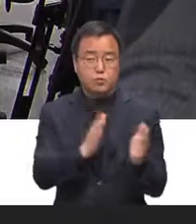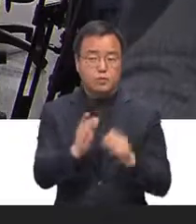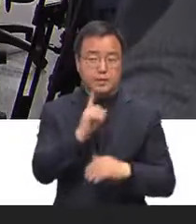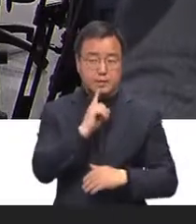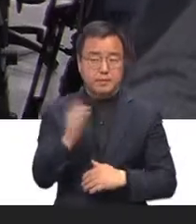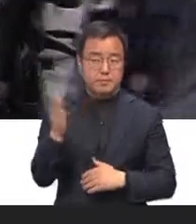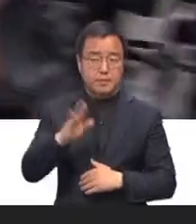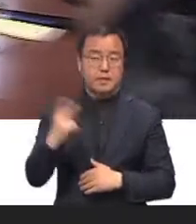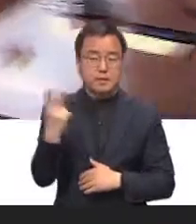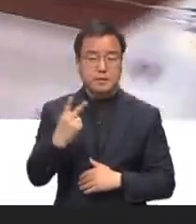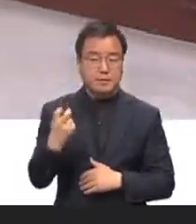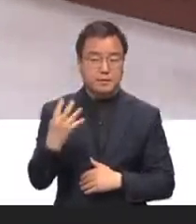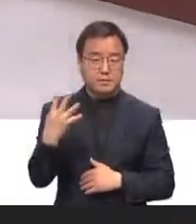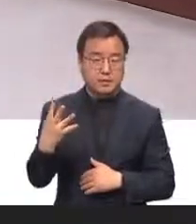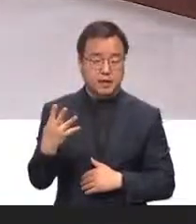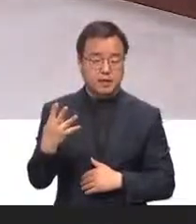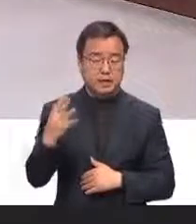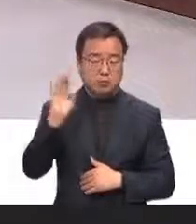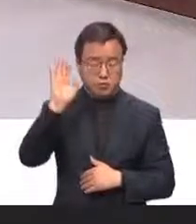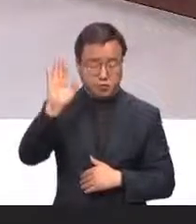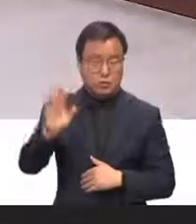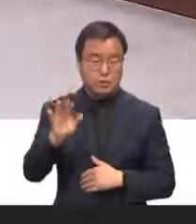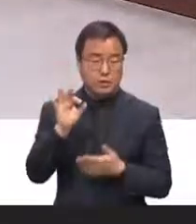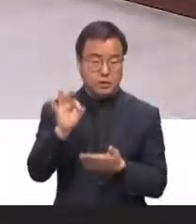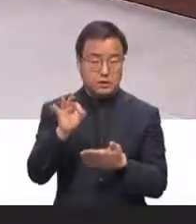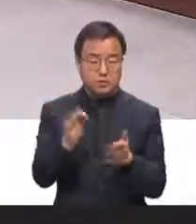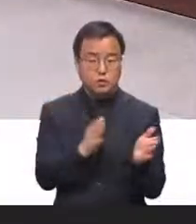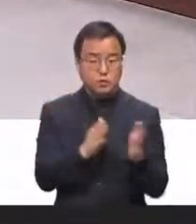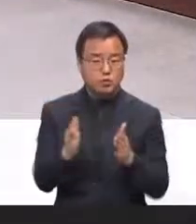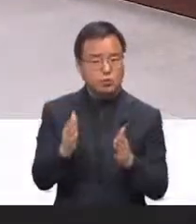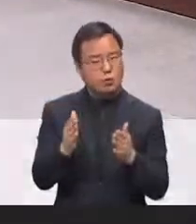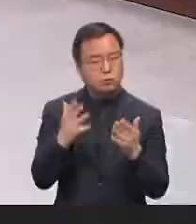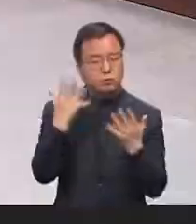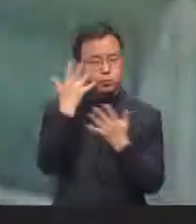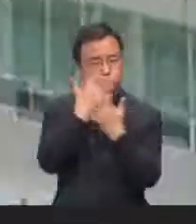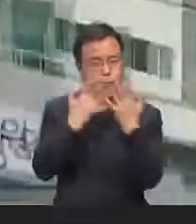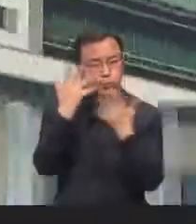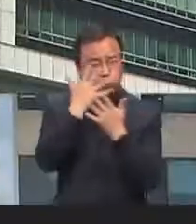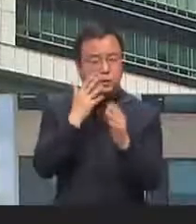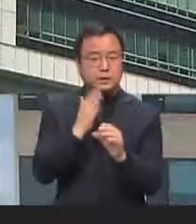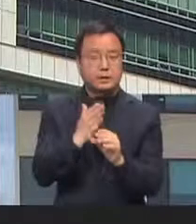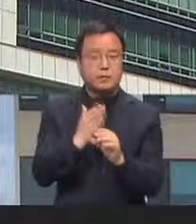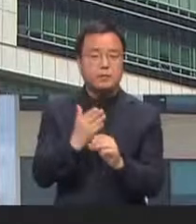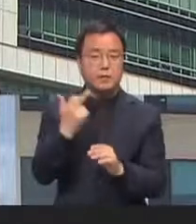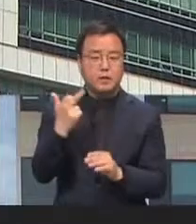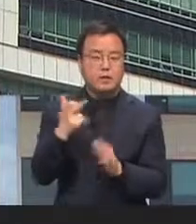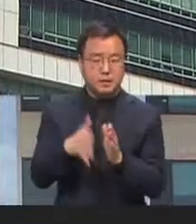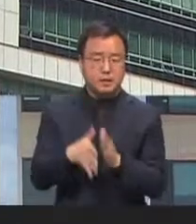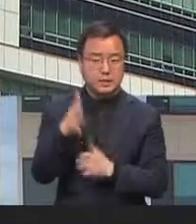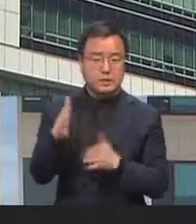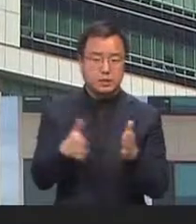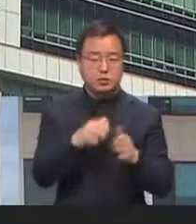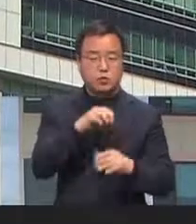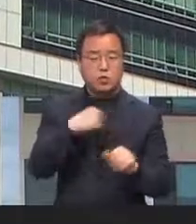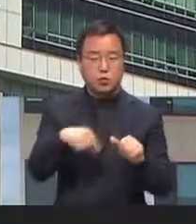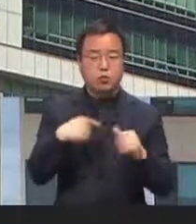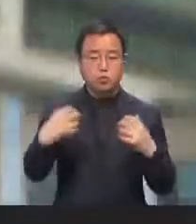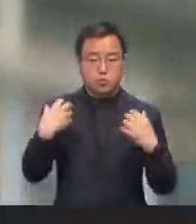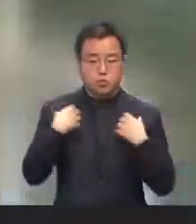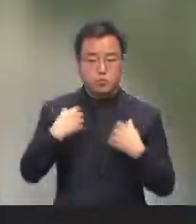2024년 이후에 재원 마련 방안은 불투명한 상황입니다 17개 시도교육청 들에 재정 부담도